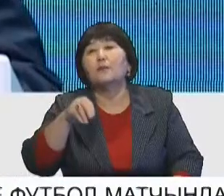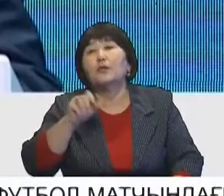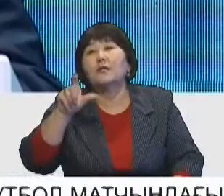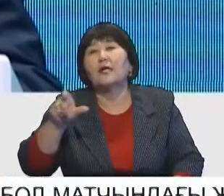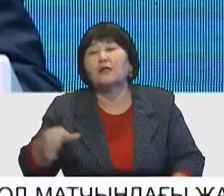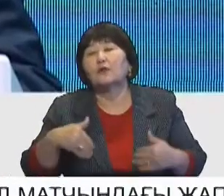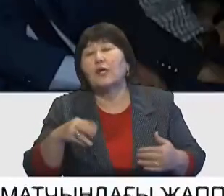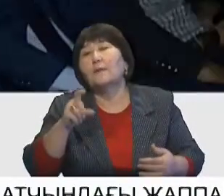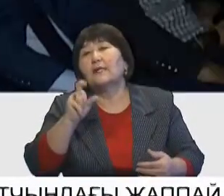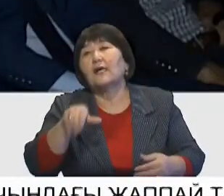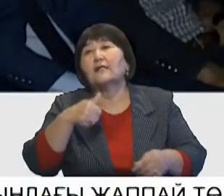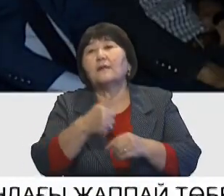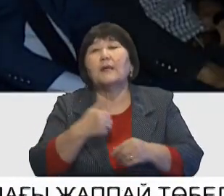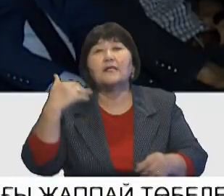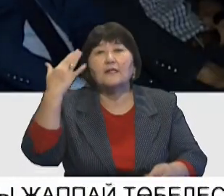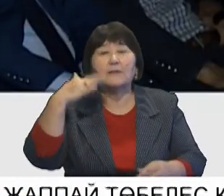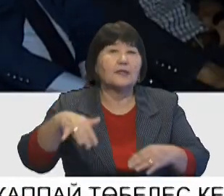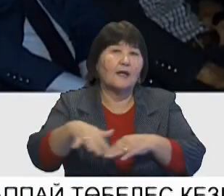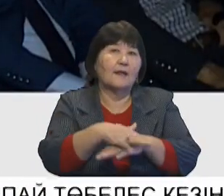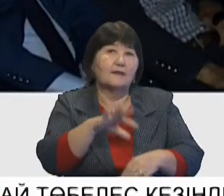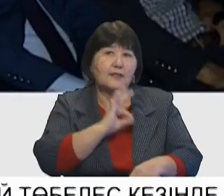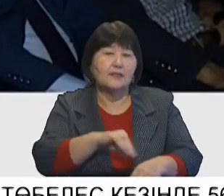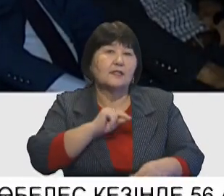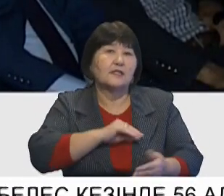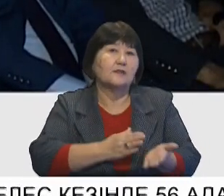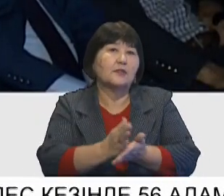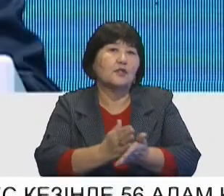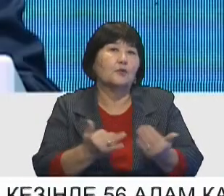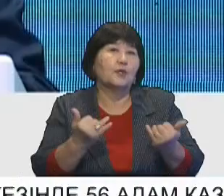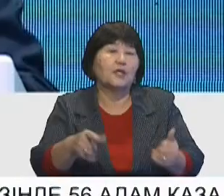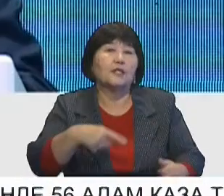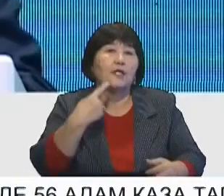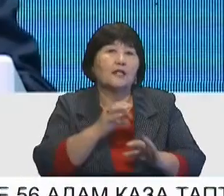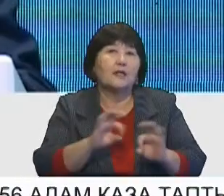құттықтап, мәслихаттың басты мақсаты халық игілігіне қызмет ету екенін атап өтті.